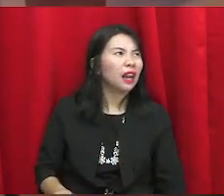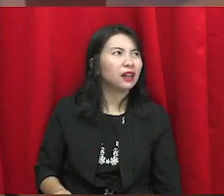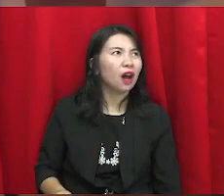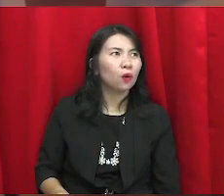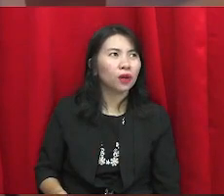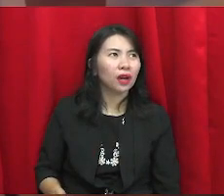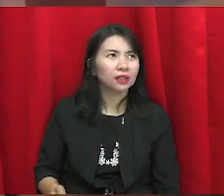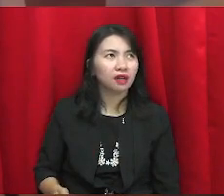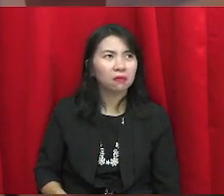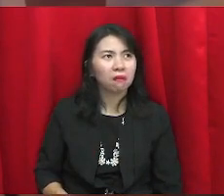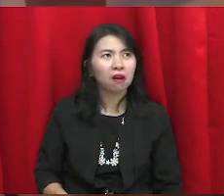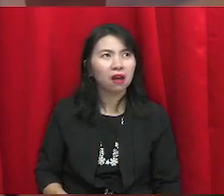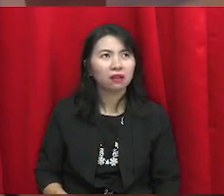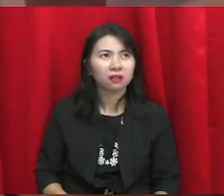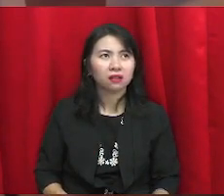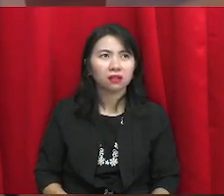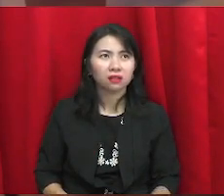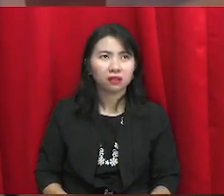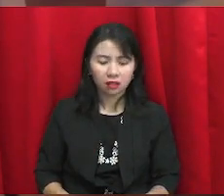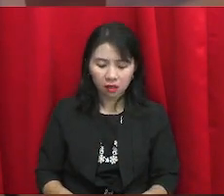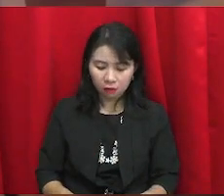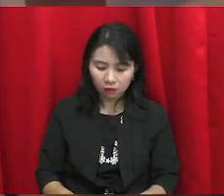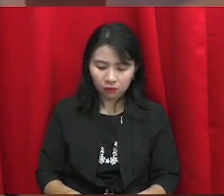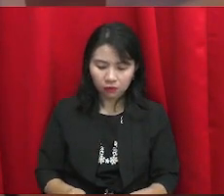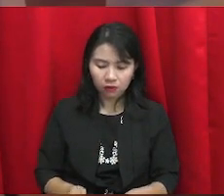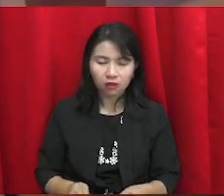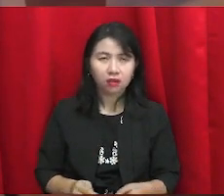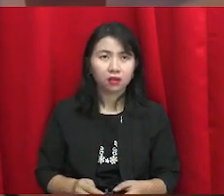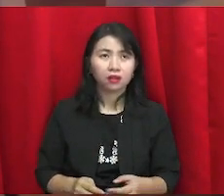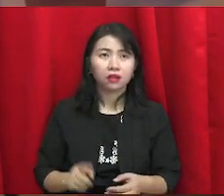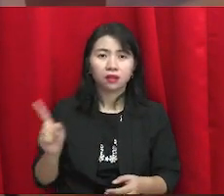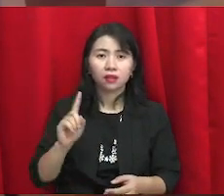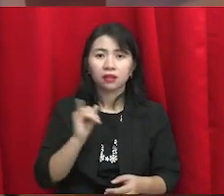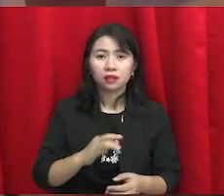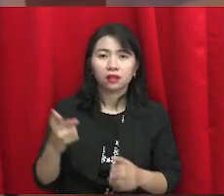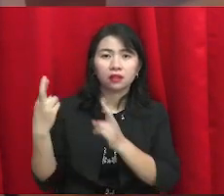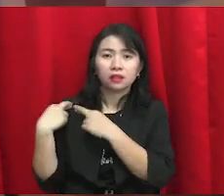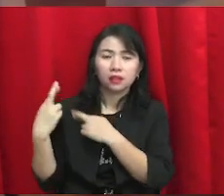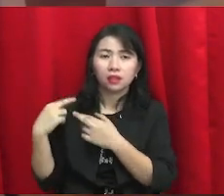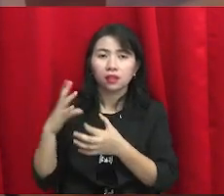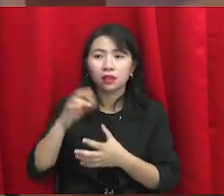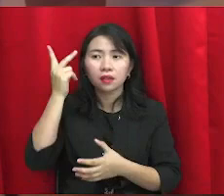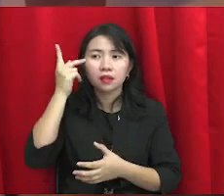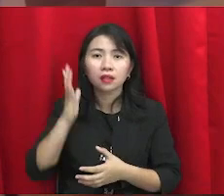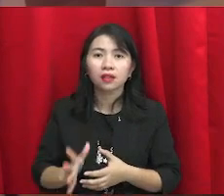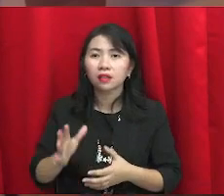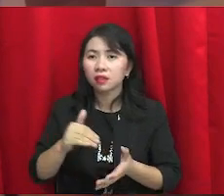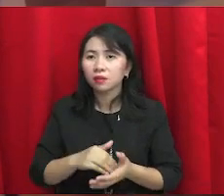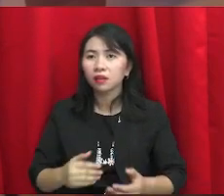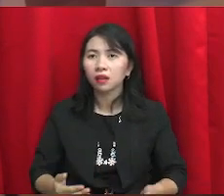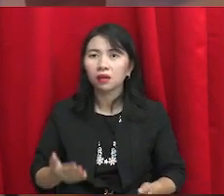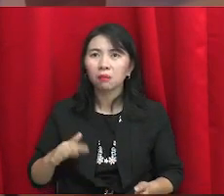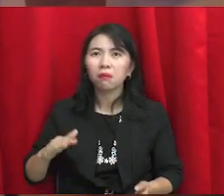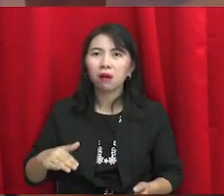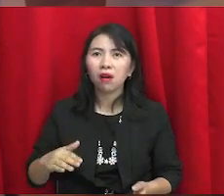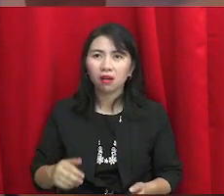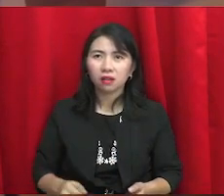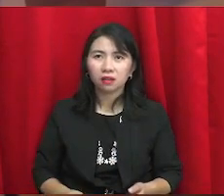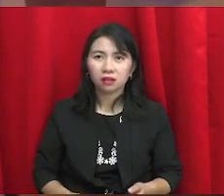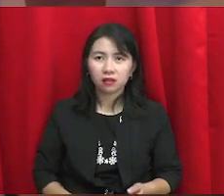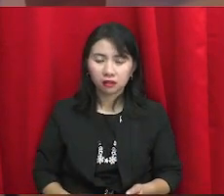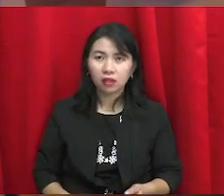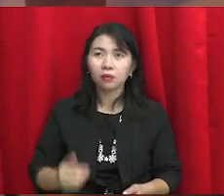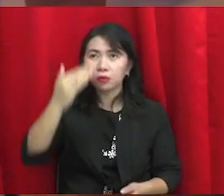Ano ba talaga ako? That's right. Diba? Amen. Ano ang papel ng pastor? Ano pwede kong pahintulutan? Okay?